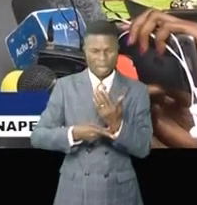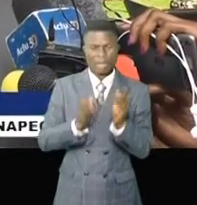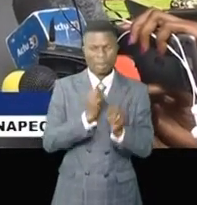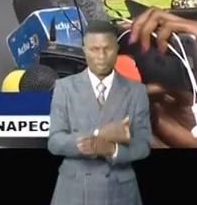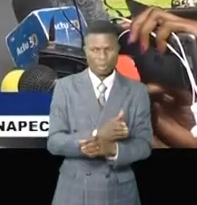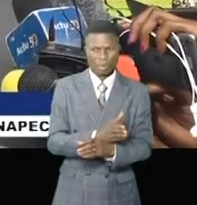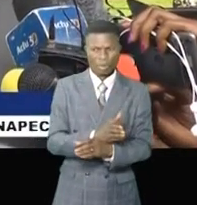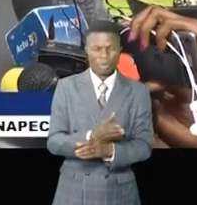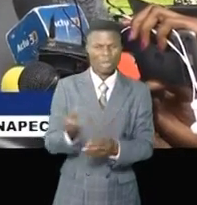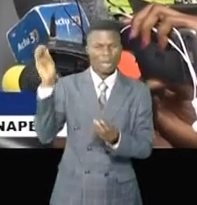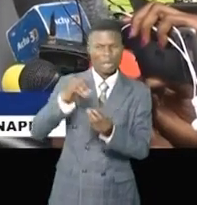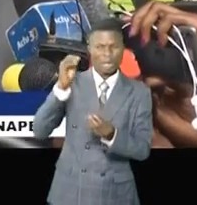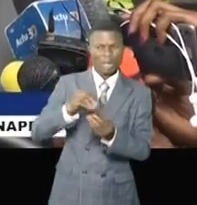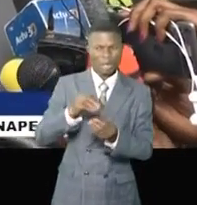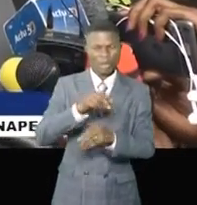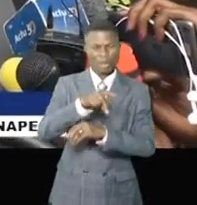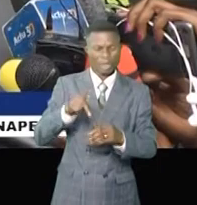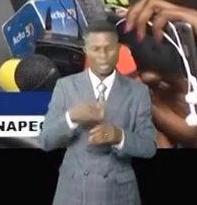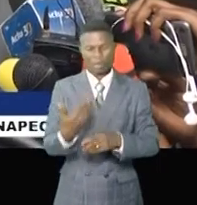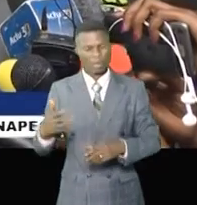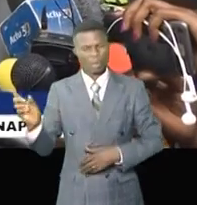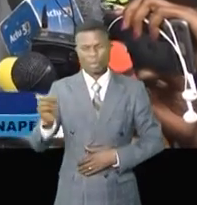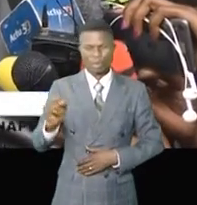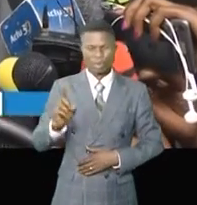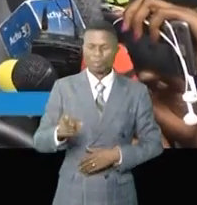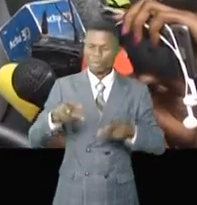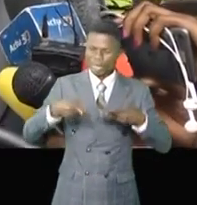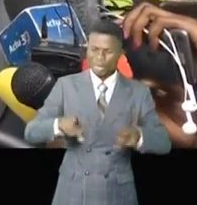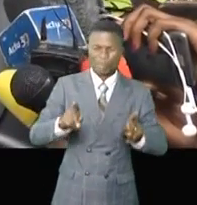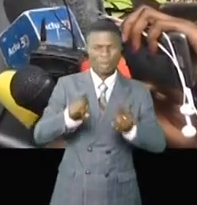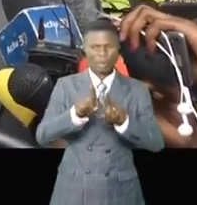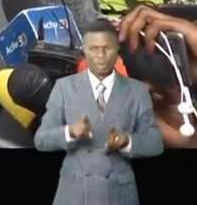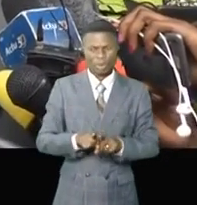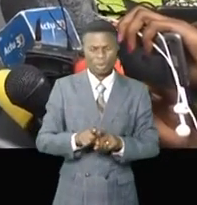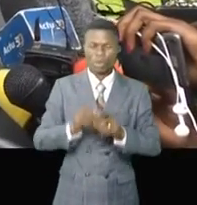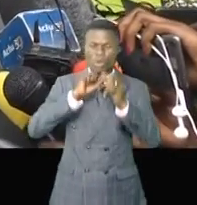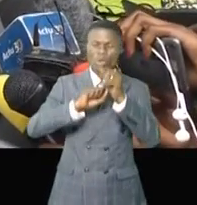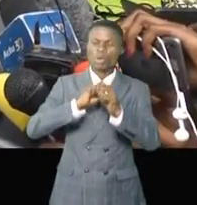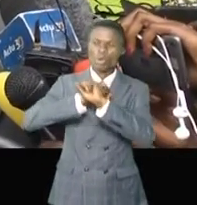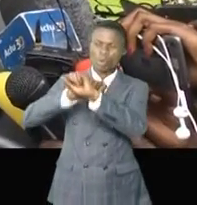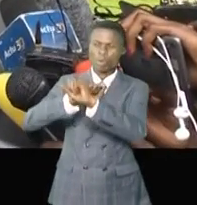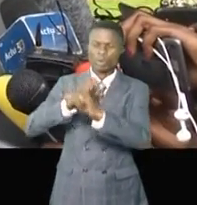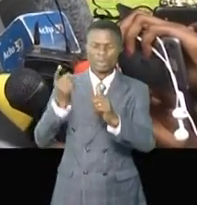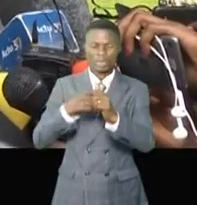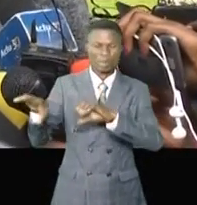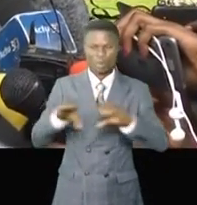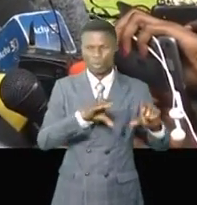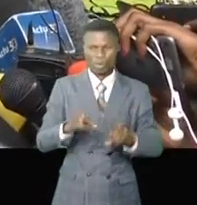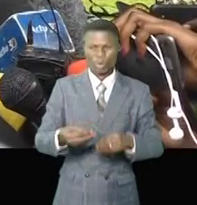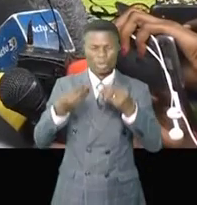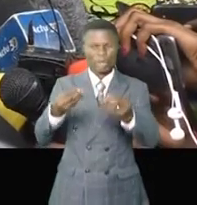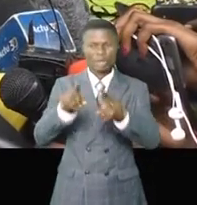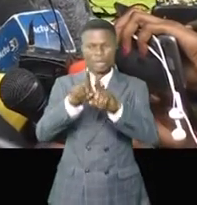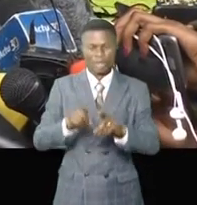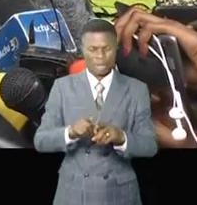ne pas trop asphyxier les PME, leur donner la possibilité de promouvoir d'abord leurs activités et donner pourquoi pas